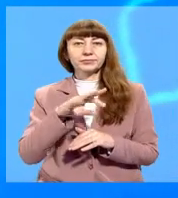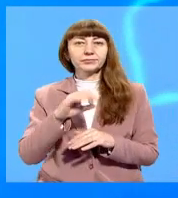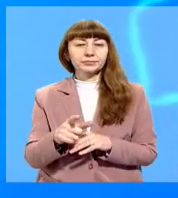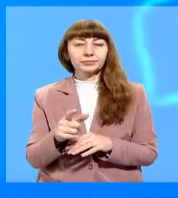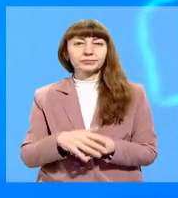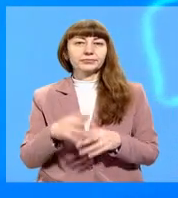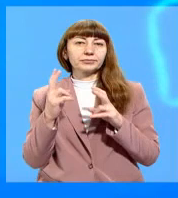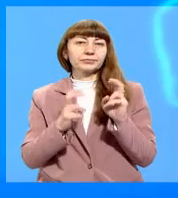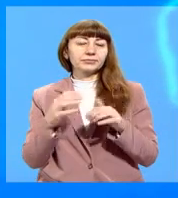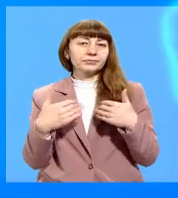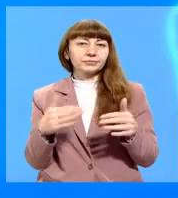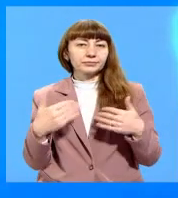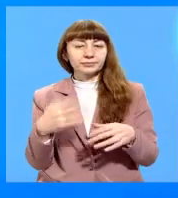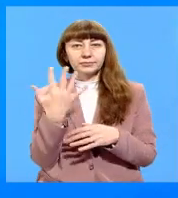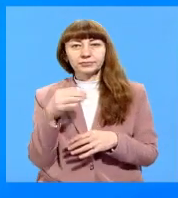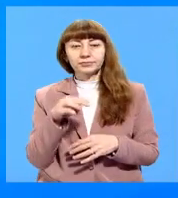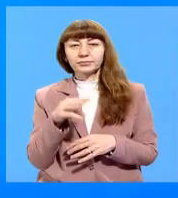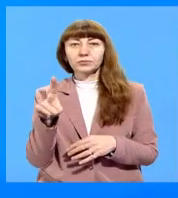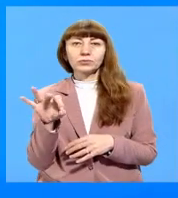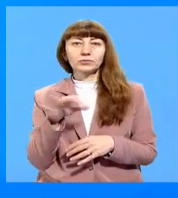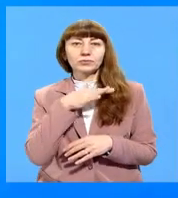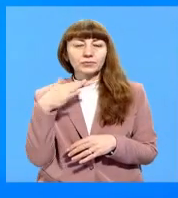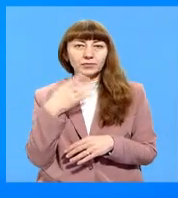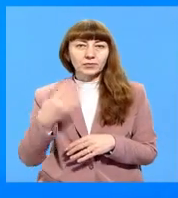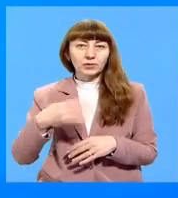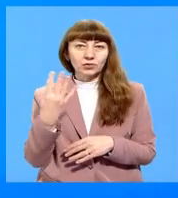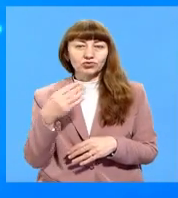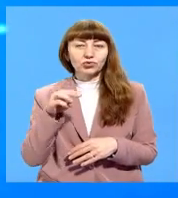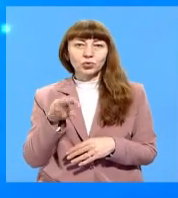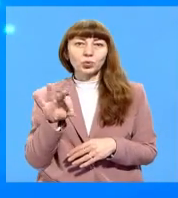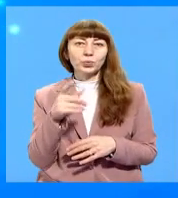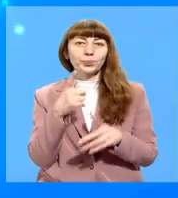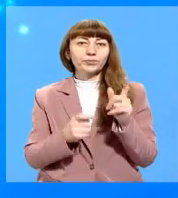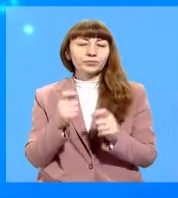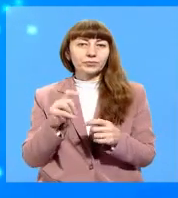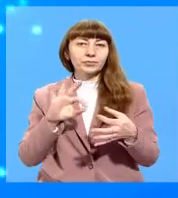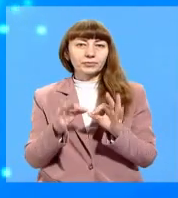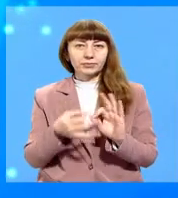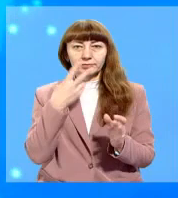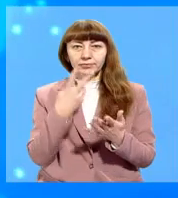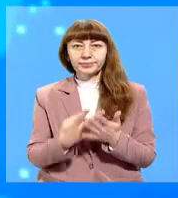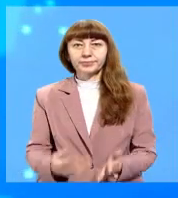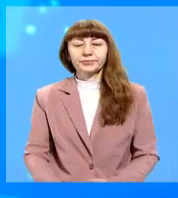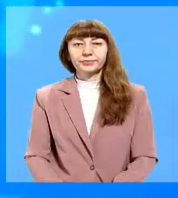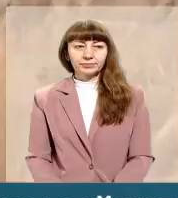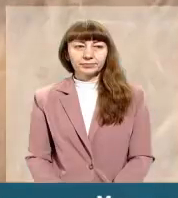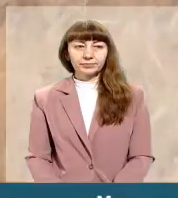тенге. Произведено почти 5 тысяч тонн мяса, более 44 тысяч тонн молока. Подробности в следующем